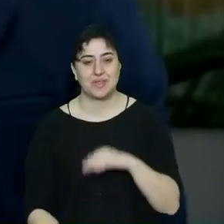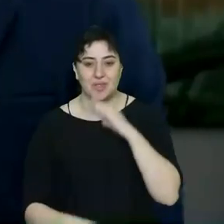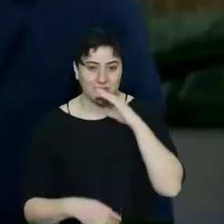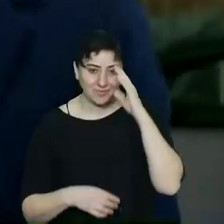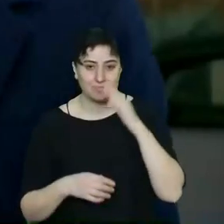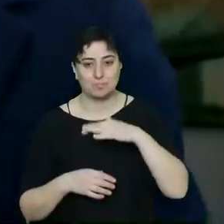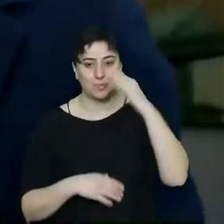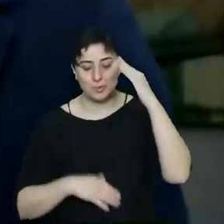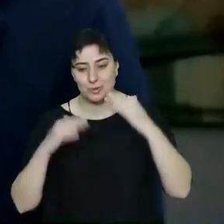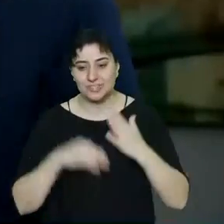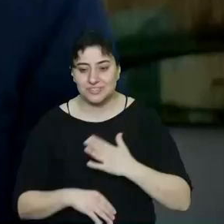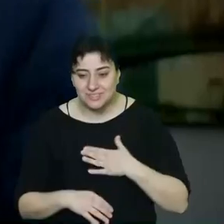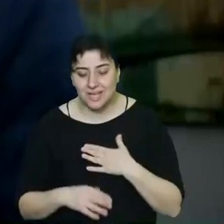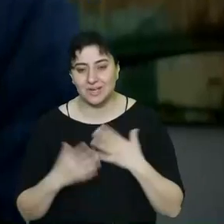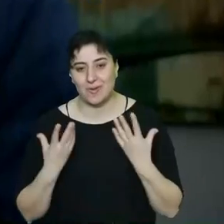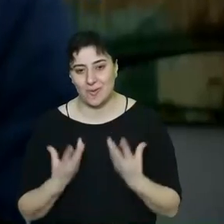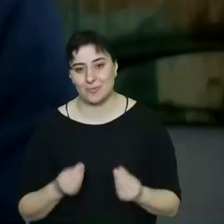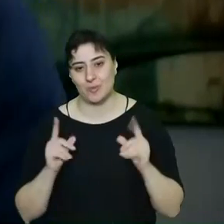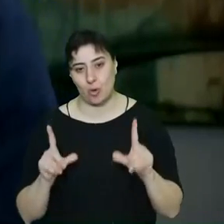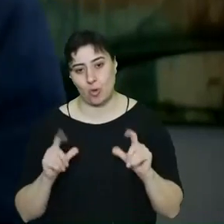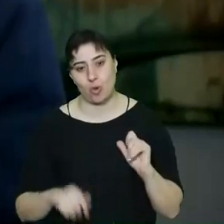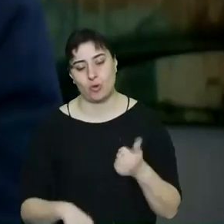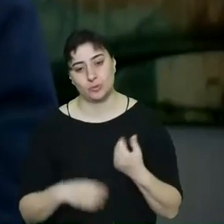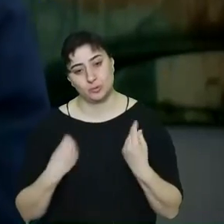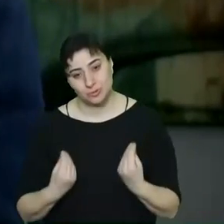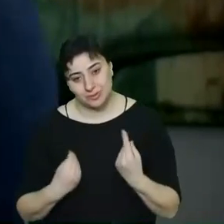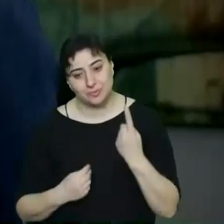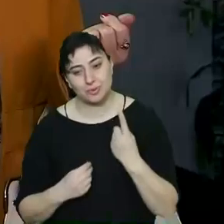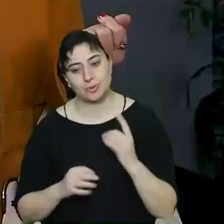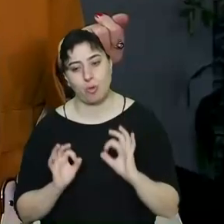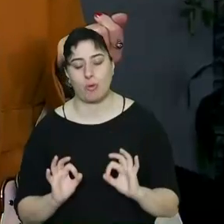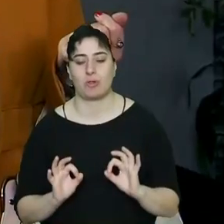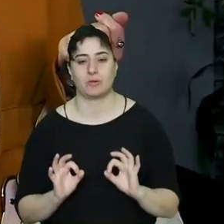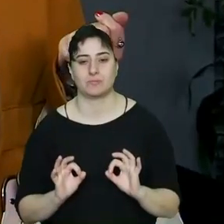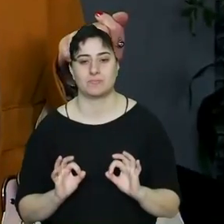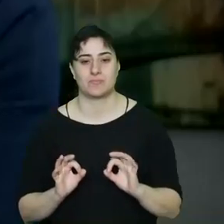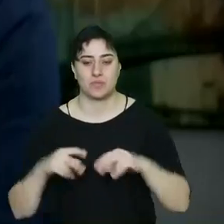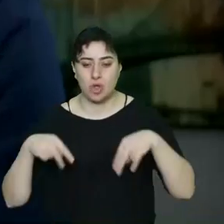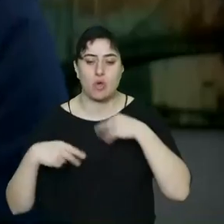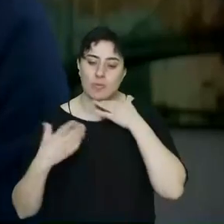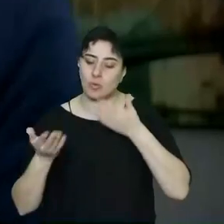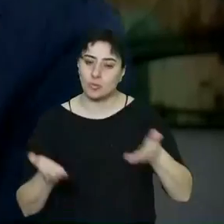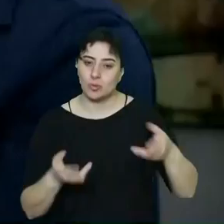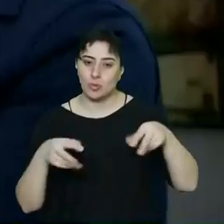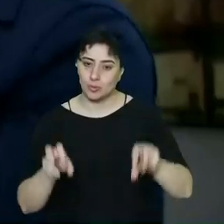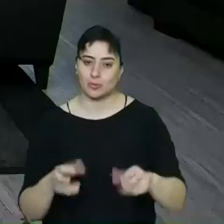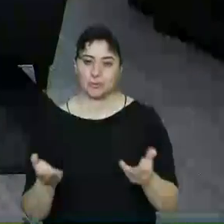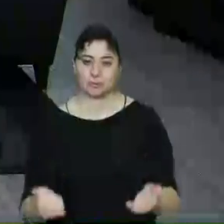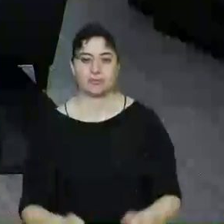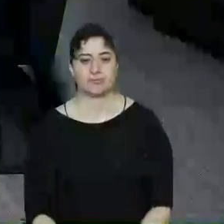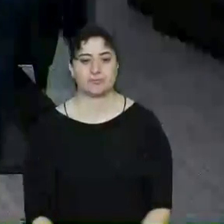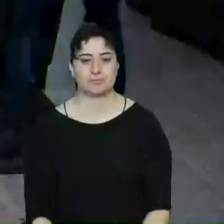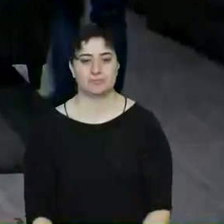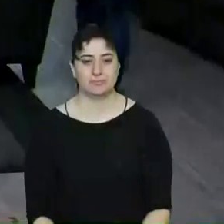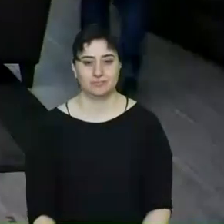öpmek büyüklerimize saygımızı göstermemiz için çok güzel bir geleneğimiz. Ayakta kaldınız, oturun. Oturun, buyurun, buyurun.